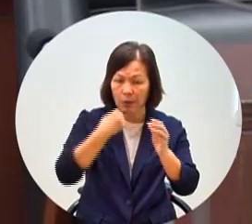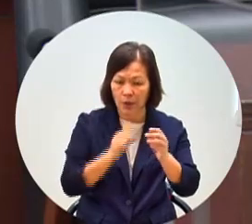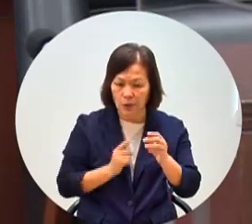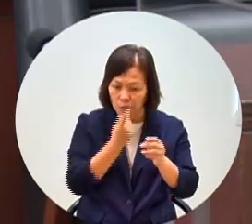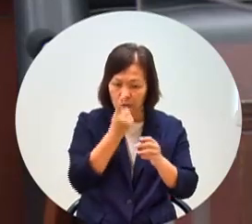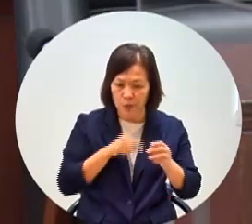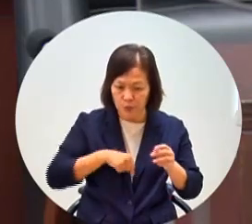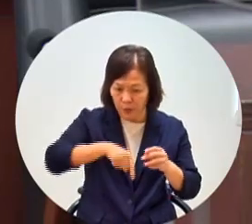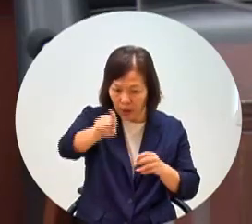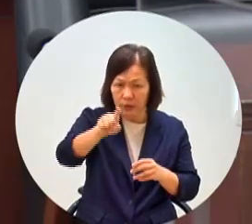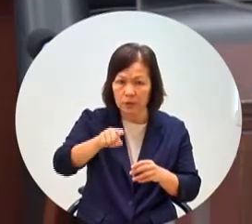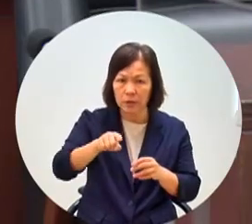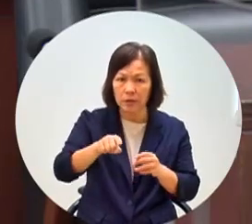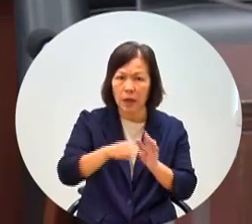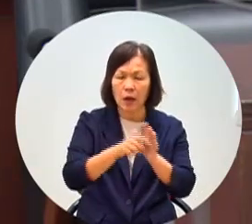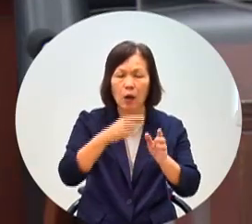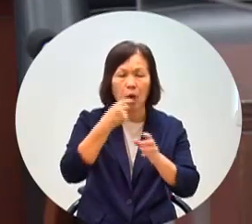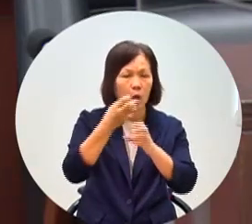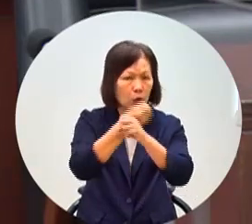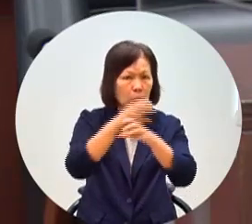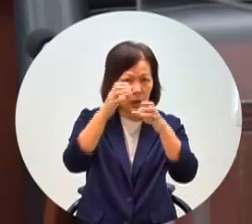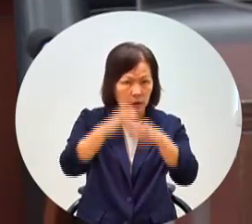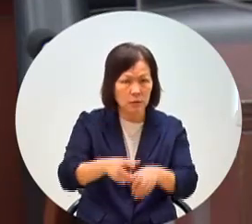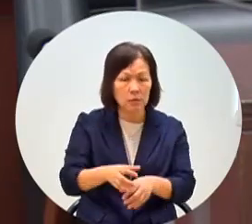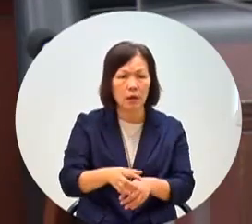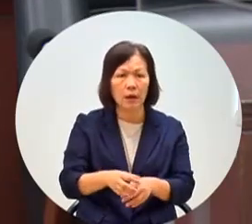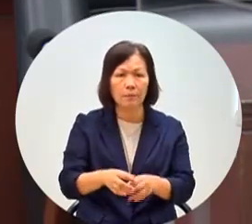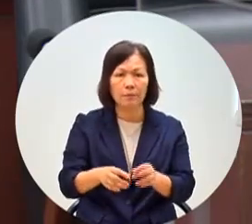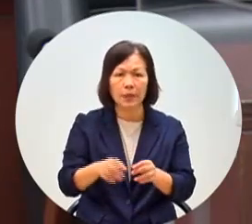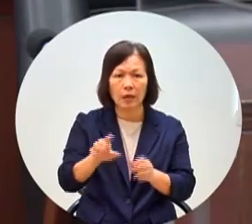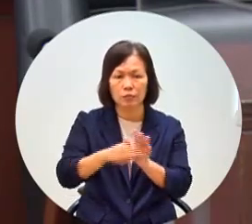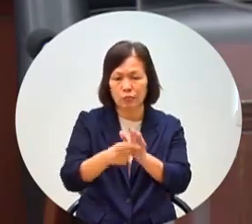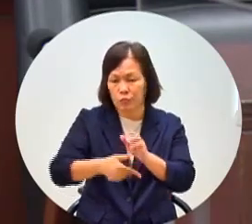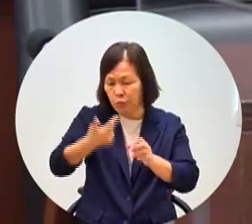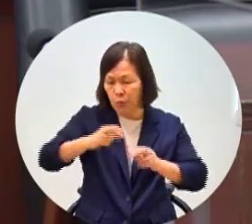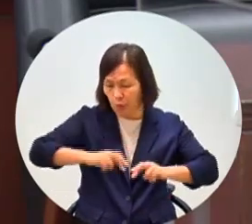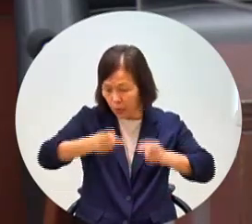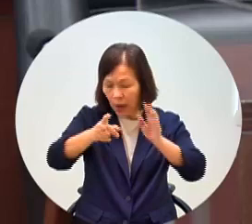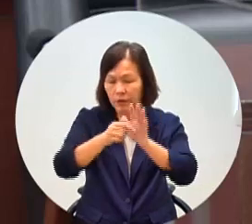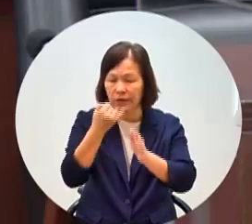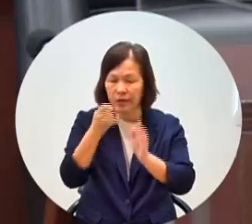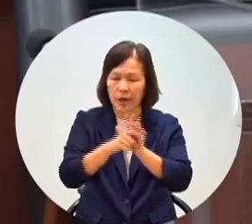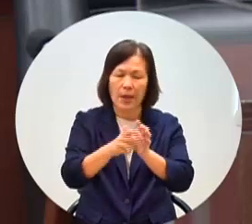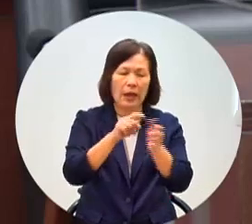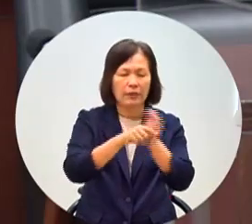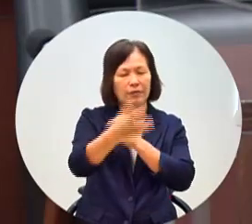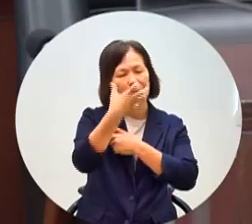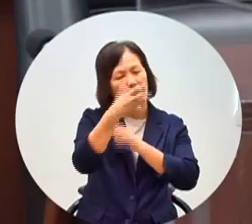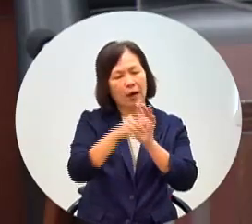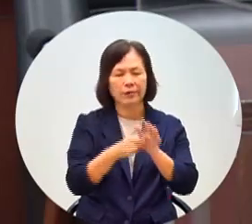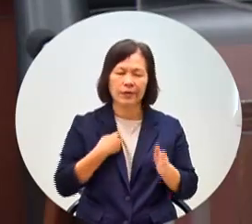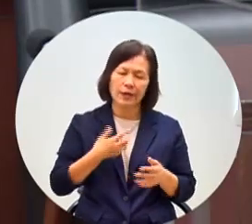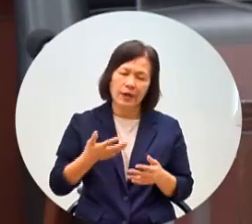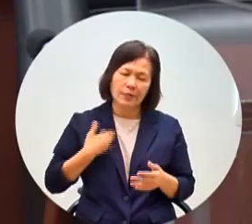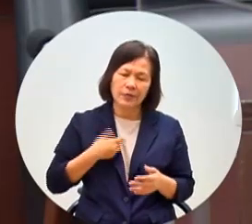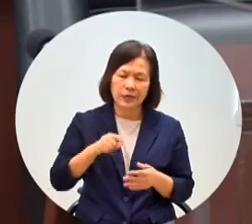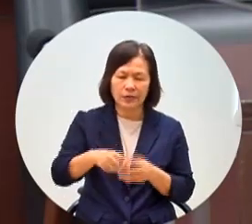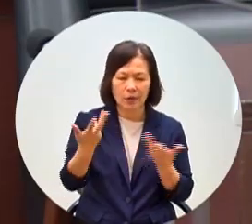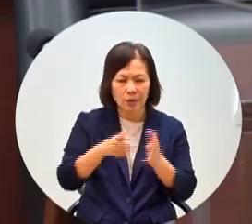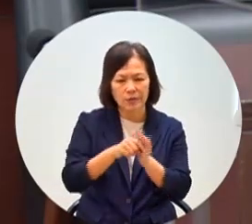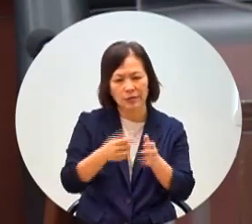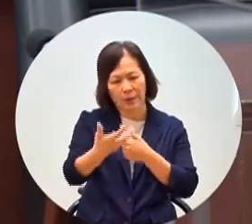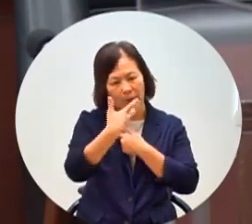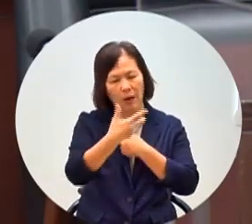么的，红绿灯的架设尽快修正好吗？我已经被骂到现在，我也不知道为什么交通局的问题是在骂议